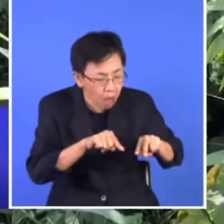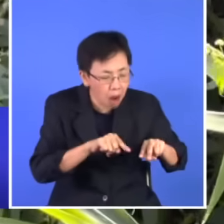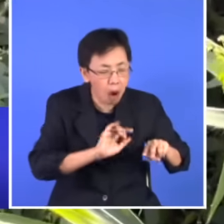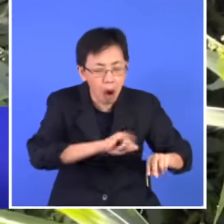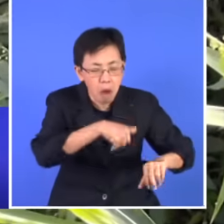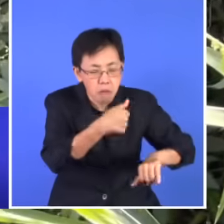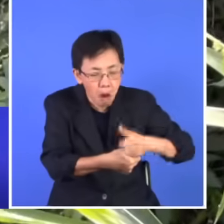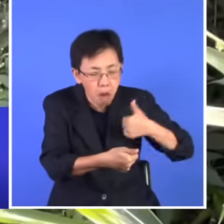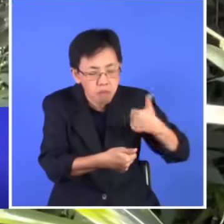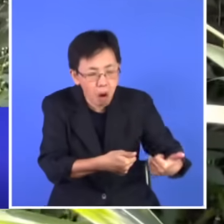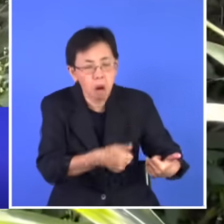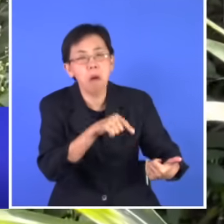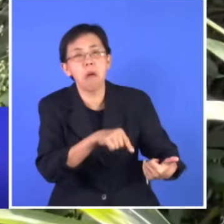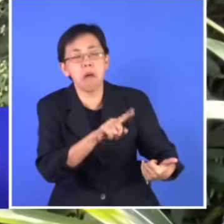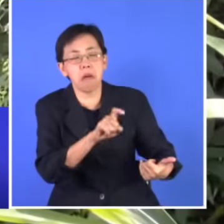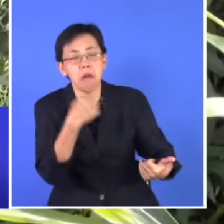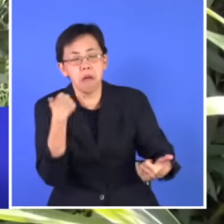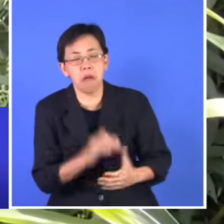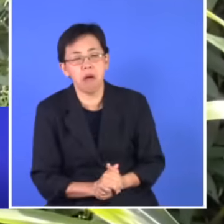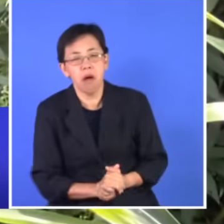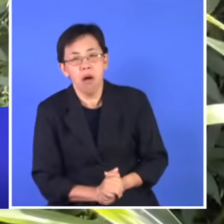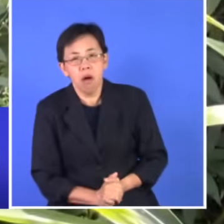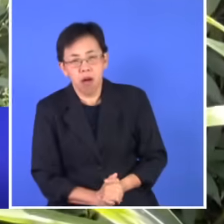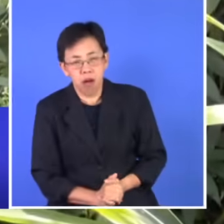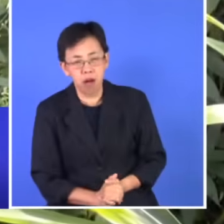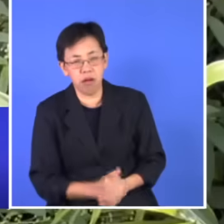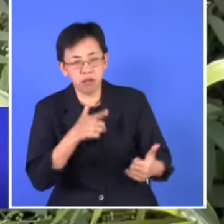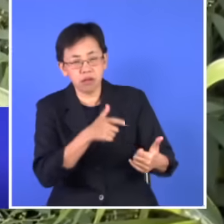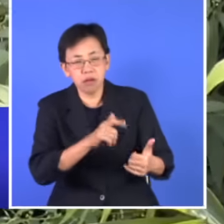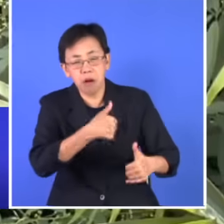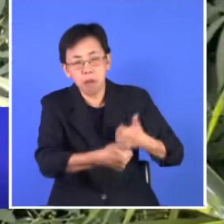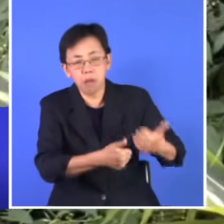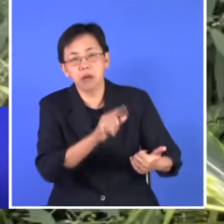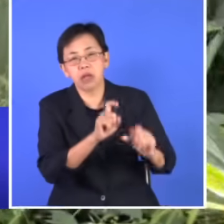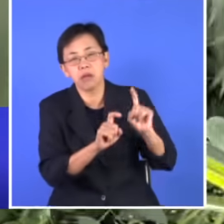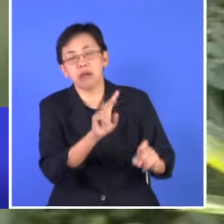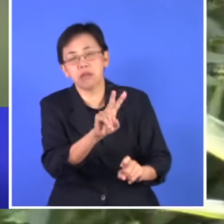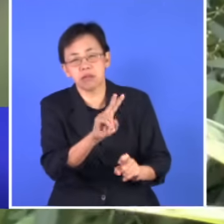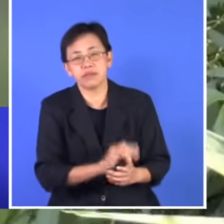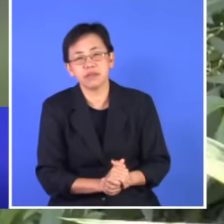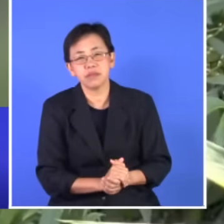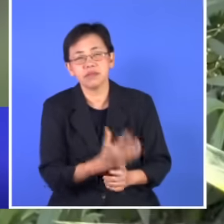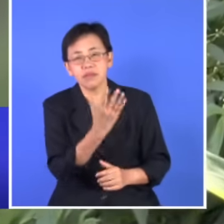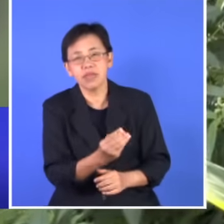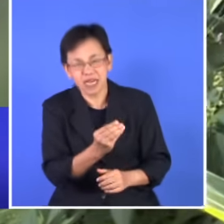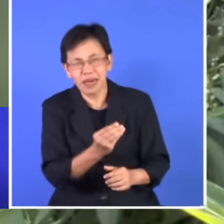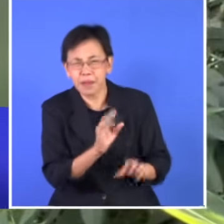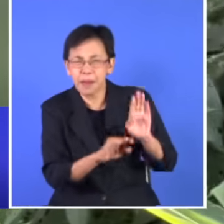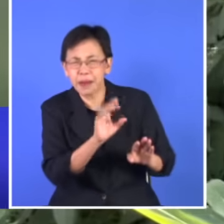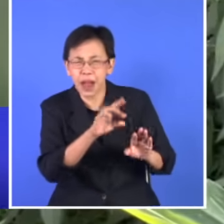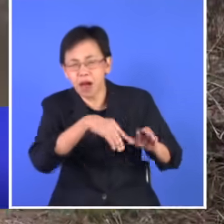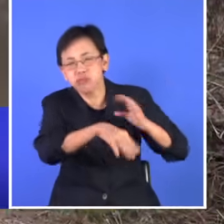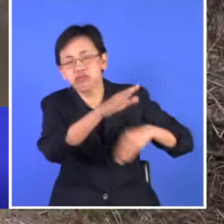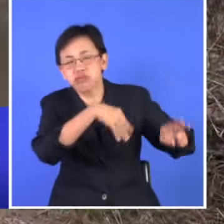ศพนะฮะเนื่องจากว่าถูกยิงนะฮะวิสามัญเนี่ 2รายนะครับส่วนที่เหลือเหลบหนีไปได้ในช่วง